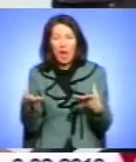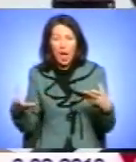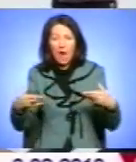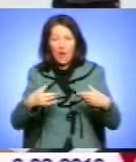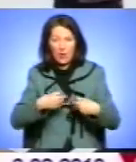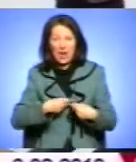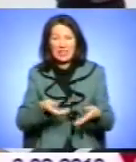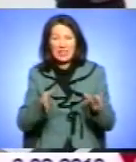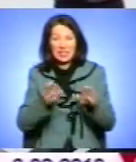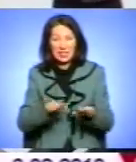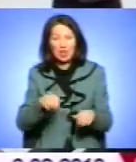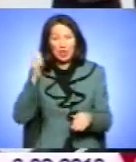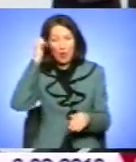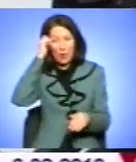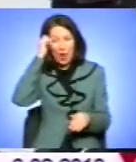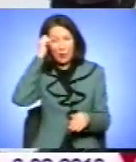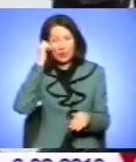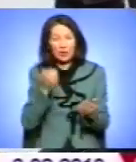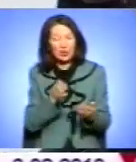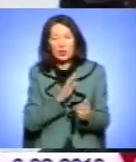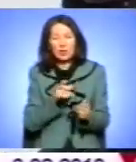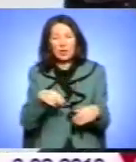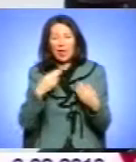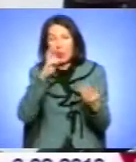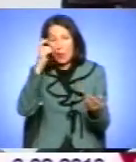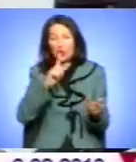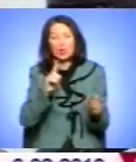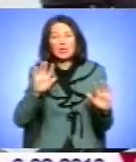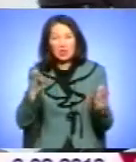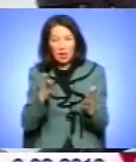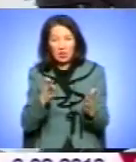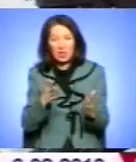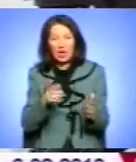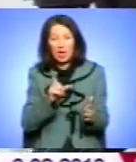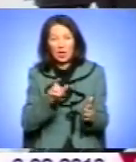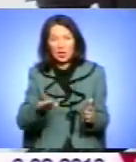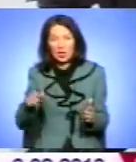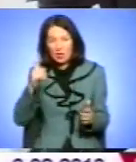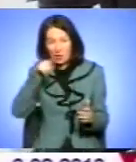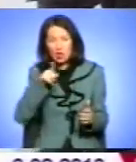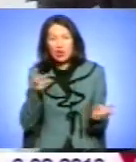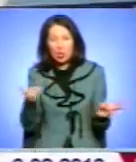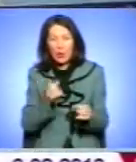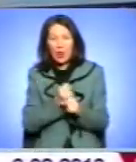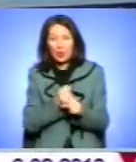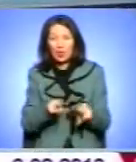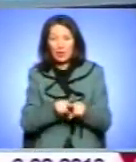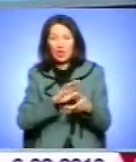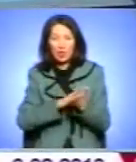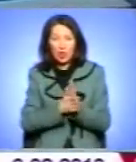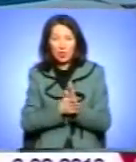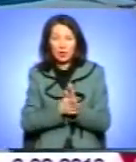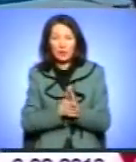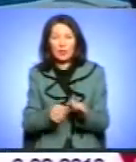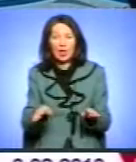і залишилося в пам'яті, якщо, не дай Бог, десь би з кимось щось би сталося, то вони вже знають, що вони мають робити в такій ситуації. Загалом на